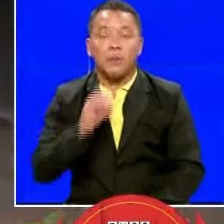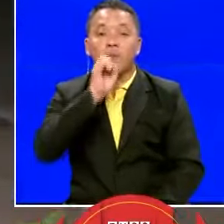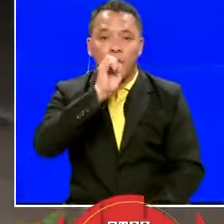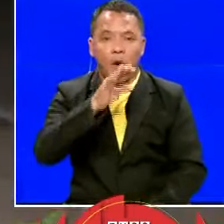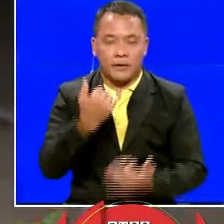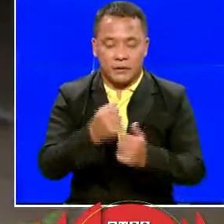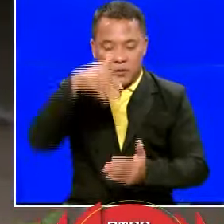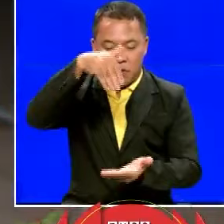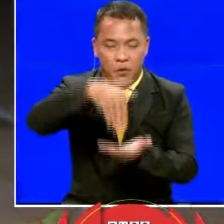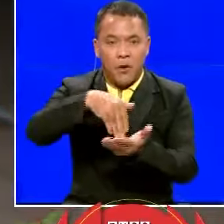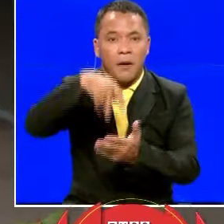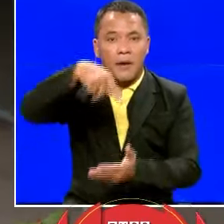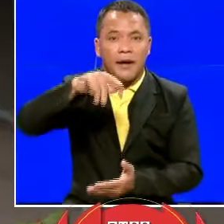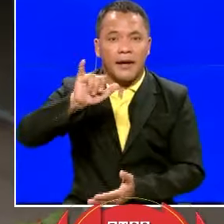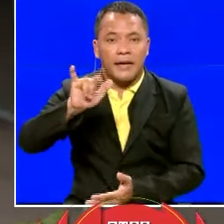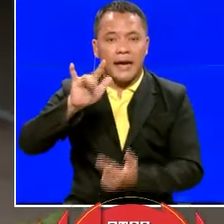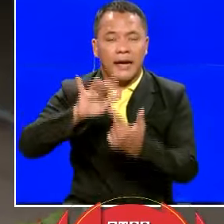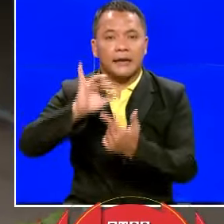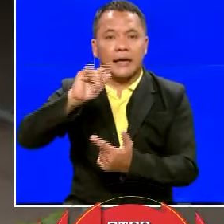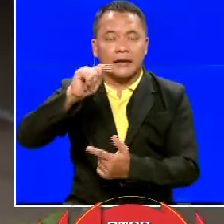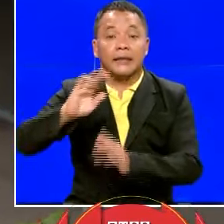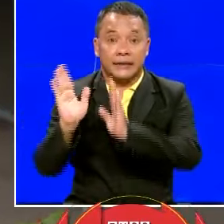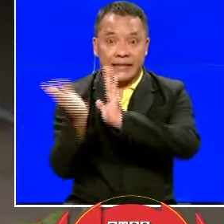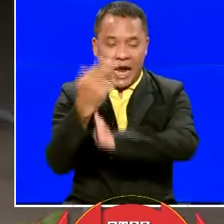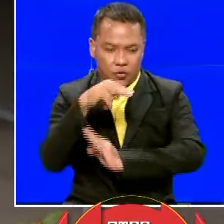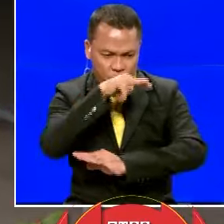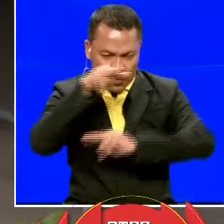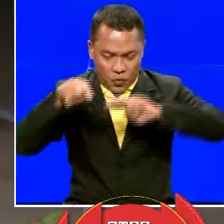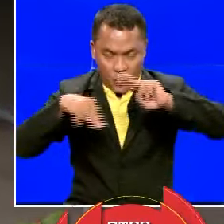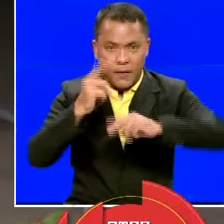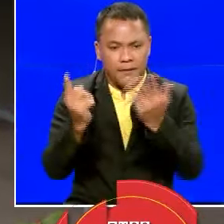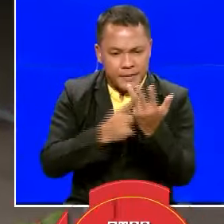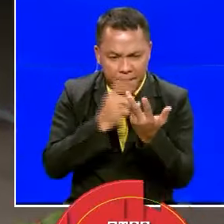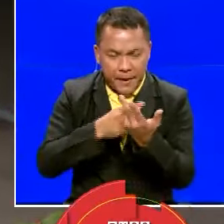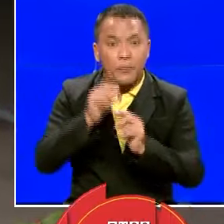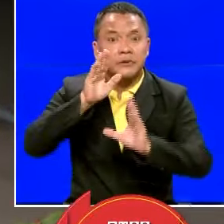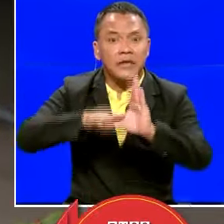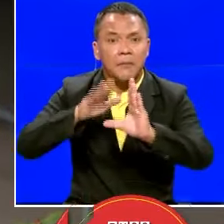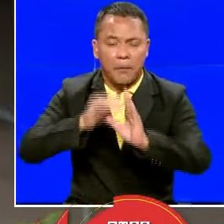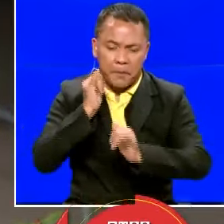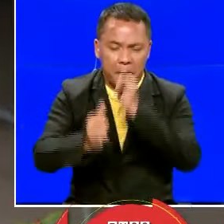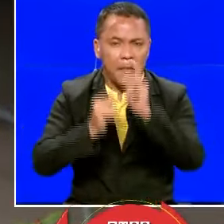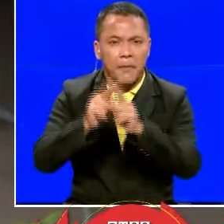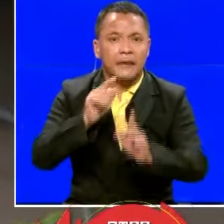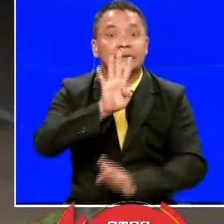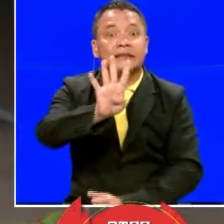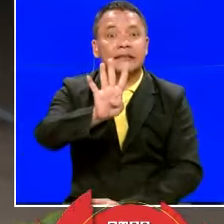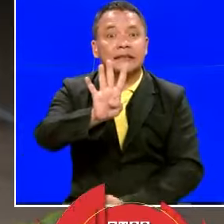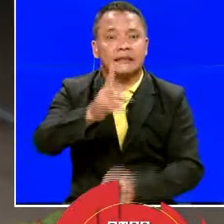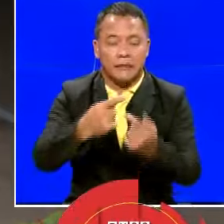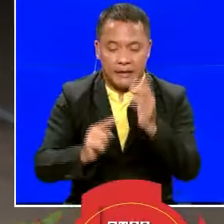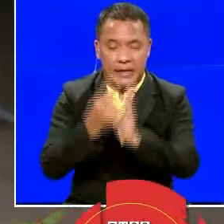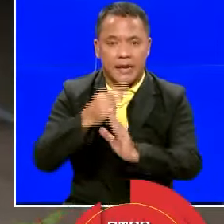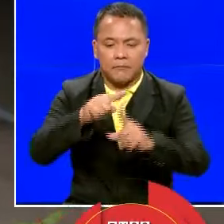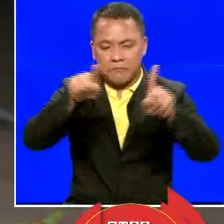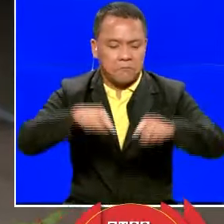ว่าที่สำนักงานเขตพญาไทเราปักหลักมาตั้งแต่ช่วงเช้าแล้วค่ะนับดูเนี่ยผู้สมัครมาอยู่ประมาณ4คนนะคะคนแรก